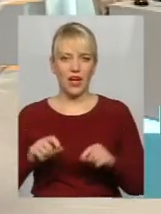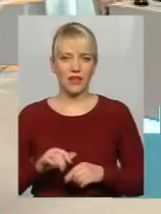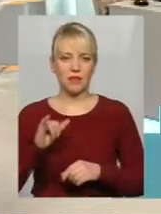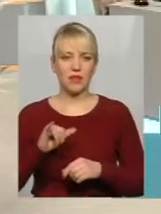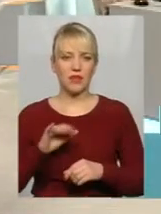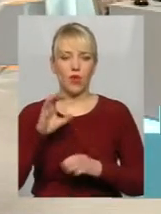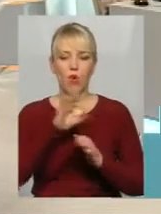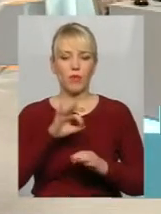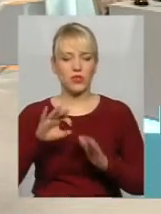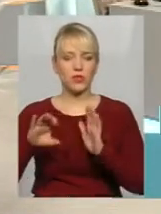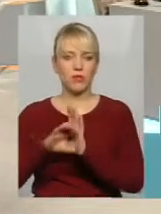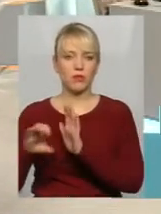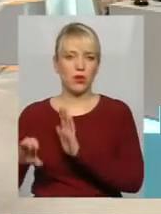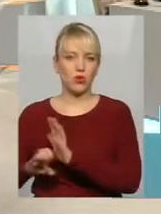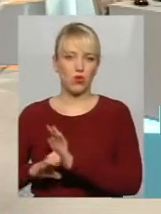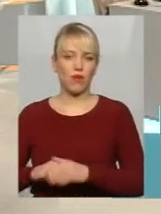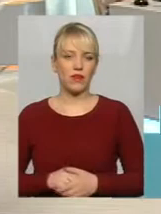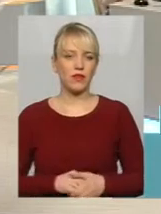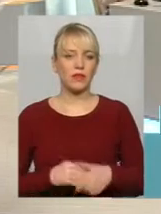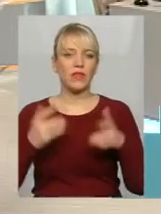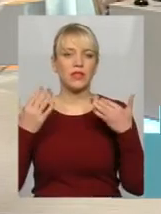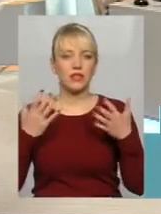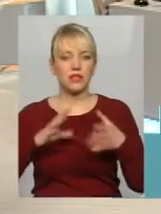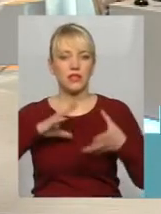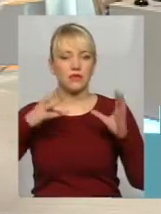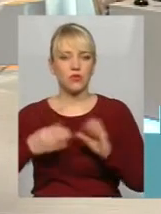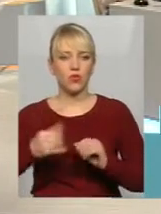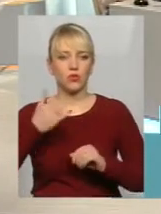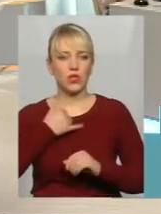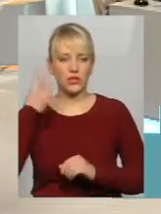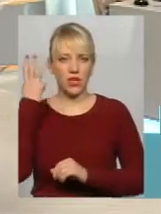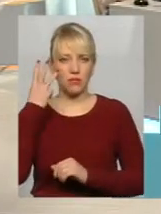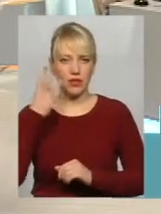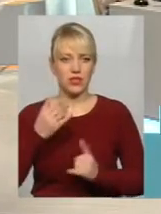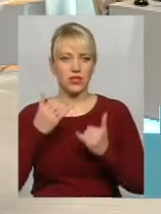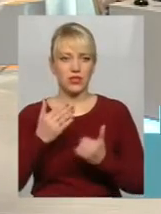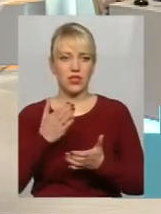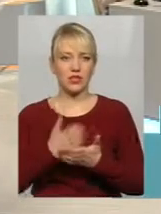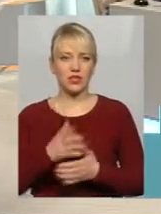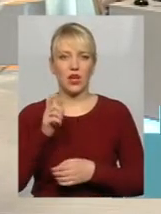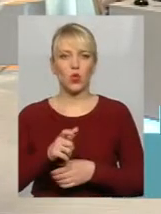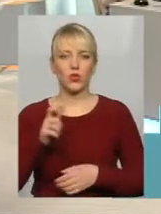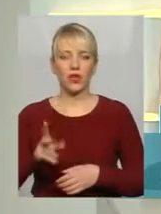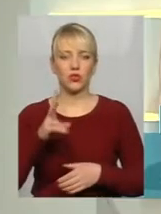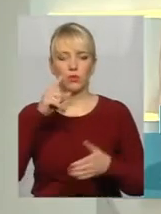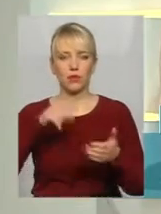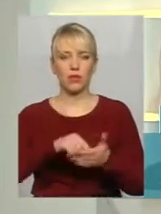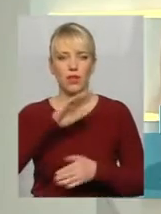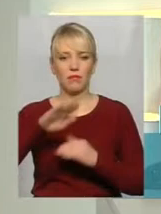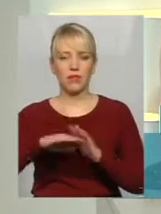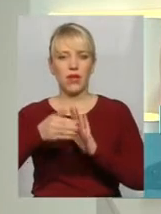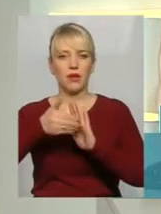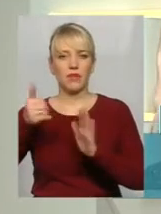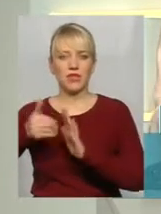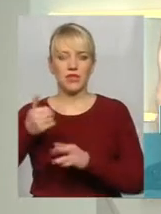підпорядкування оперативного командування. А скільки всього в нас на Хмельниччині зараз є людей, які підпадають під призив, тобто